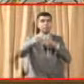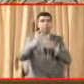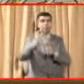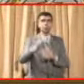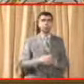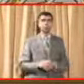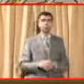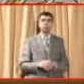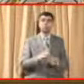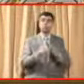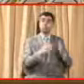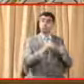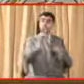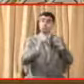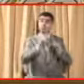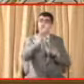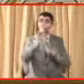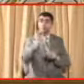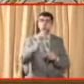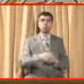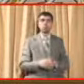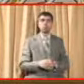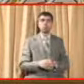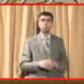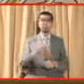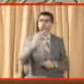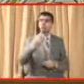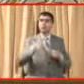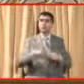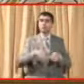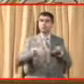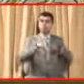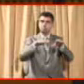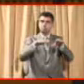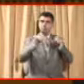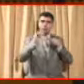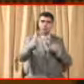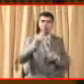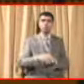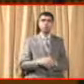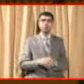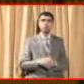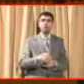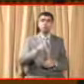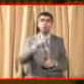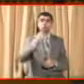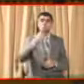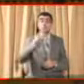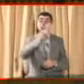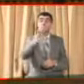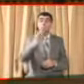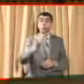تفضلوا أحد النواب، تفضلوا مشكورين. شكرا سيد الرئيس. سيد الوزير، نسائلكم عن الإجراءات